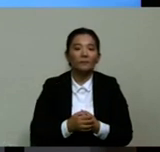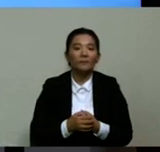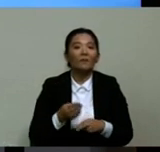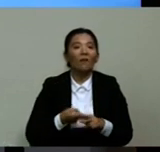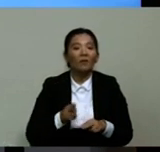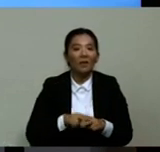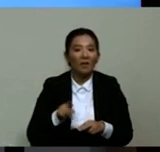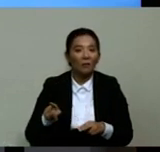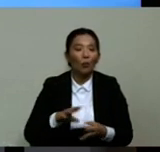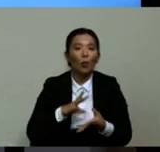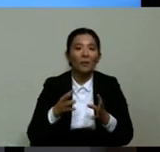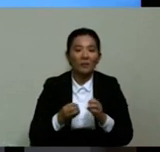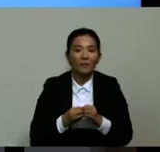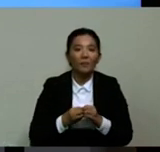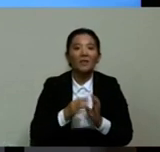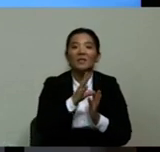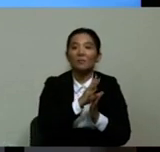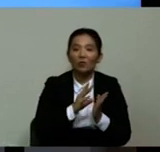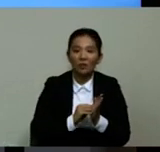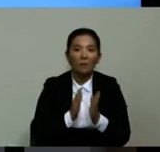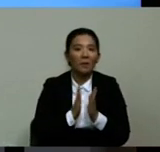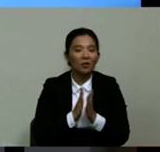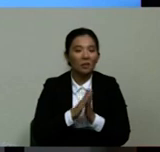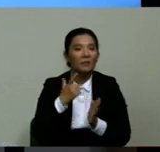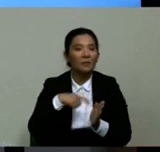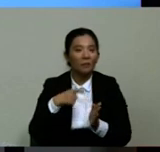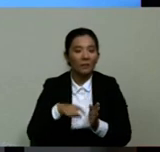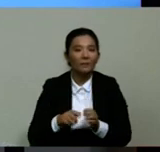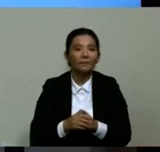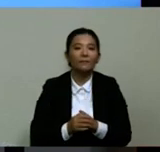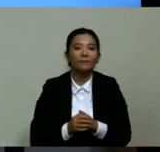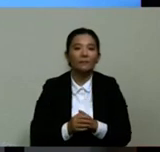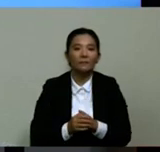Вот таким образом. Запишите себе, пожалуйста.